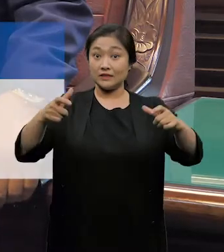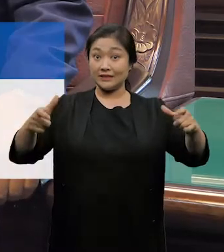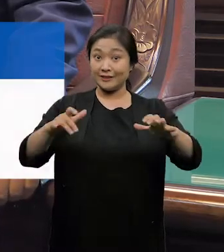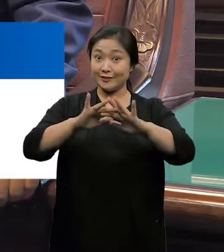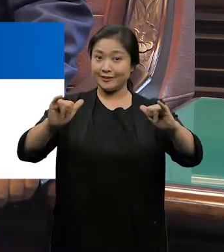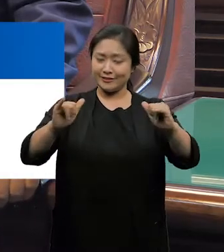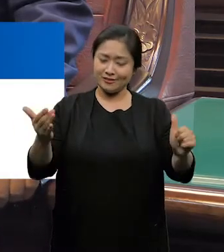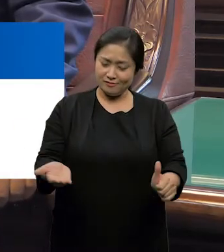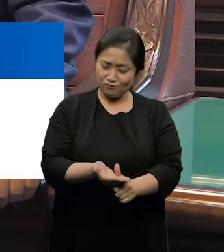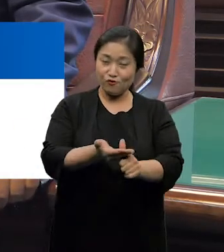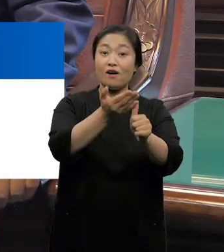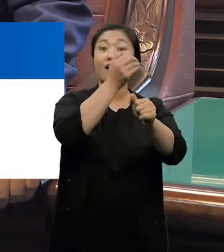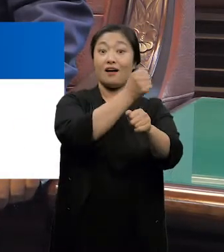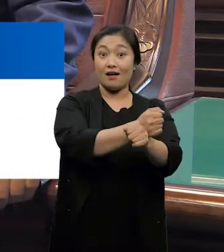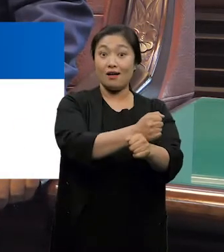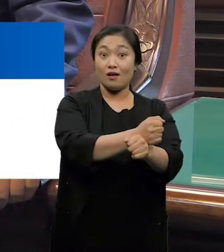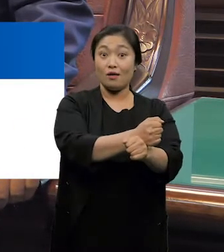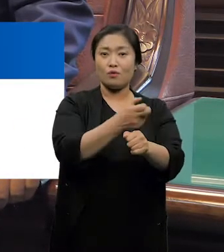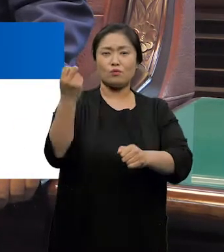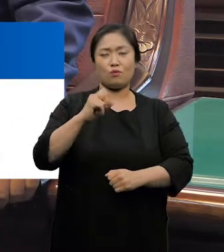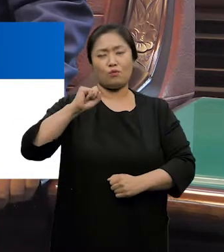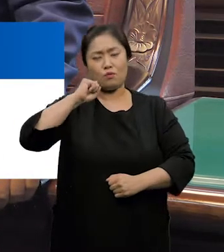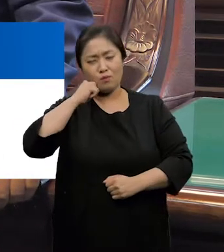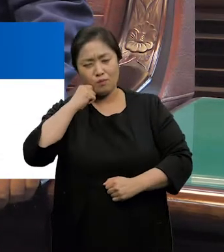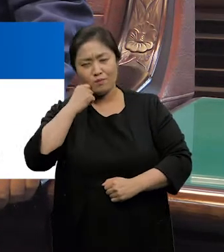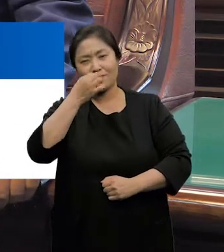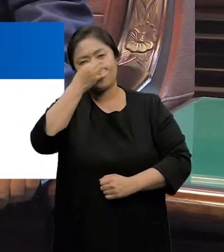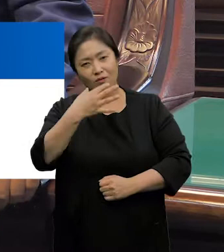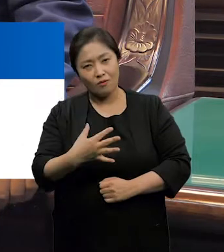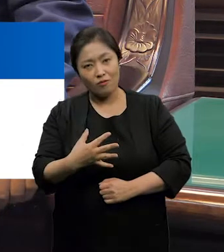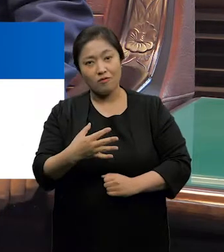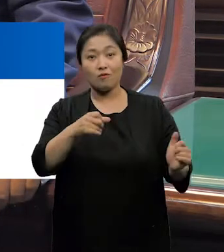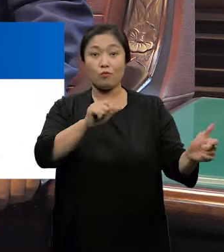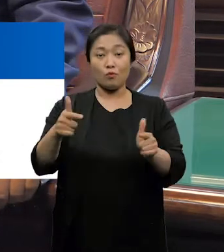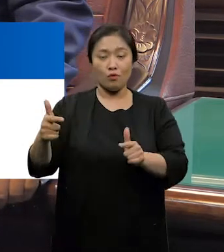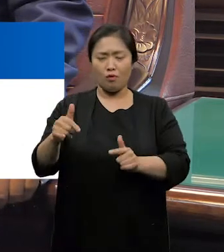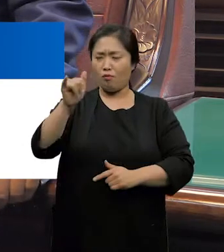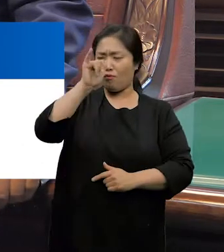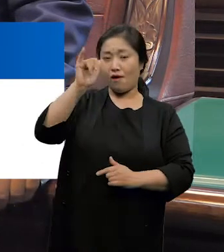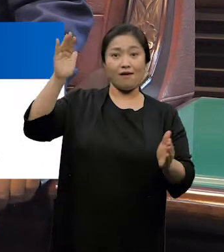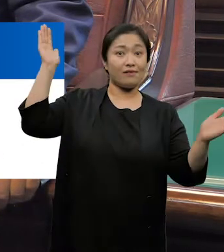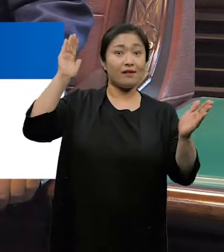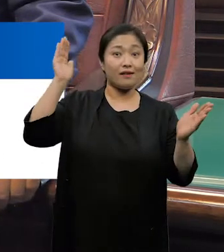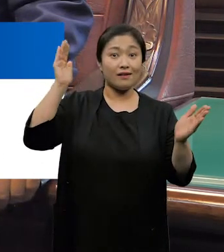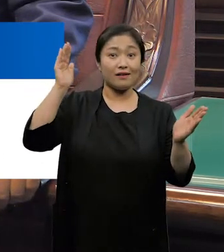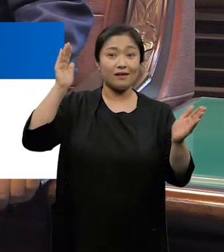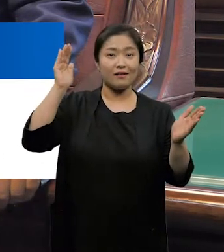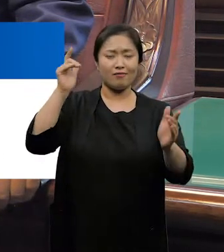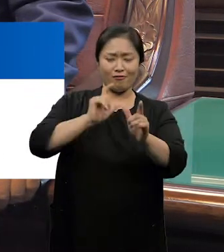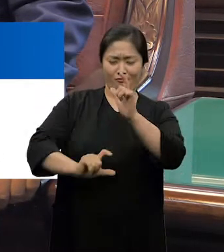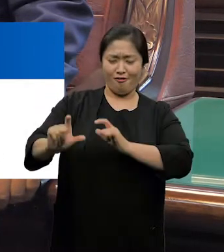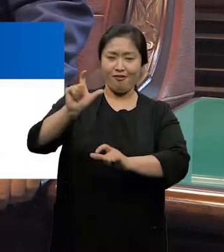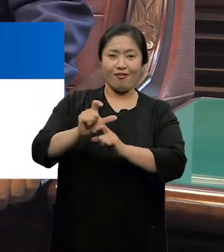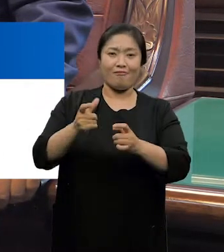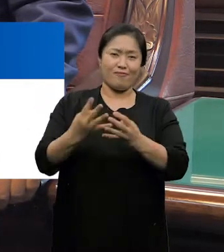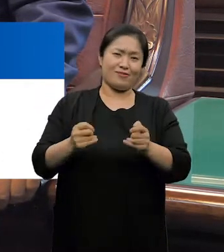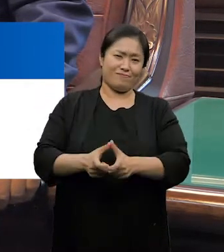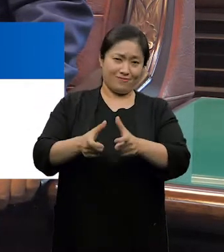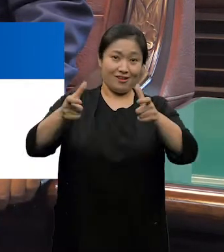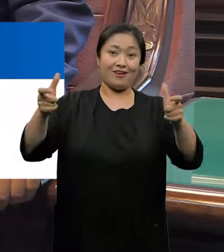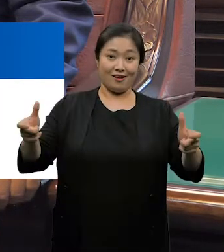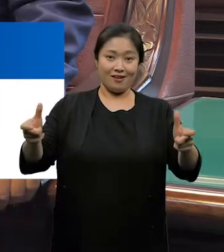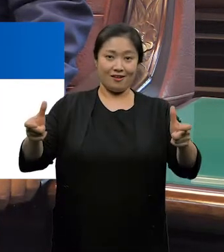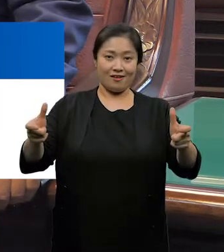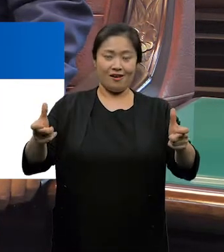지역 인재들을 육성하고 썸 어려움이 있다는거 저와 우수한 학생들을 더 많이